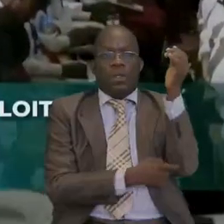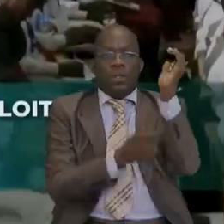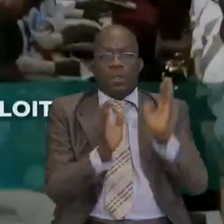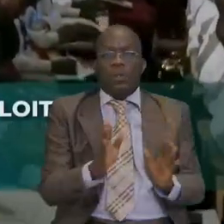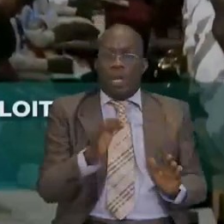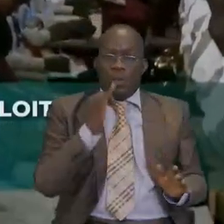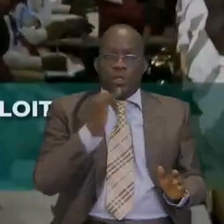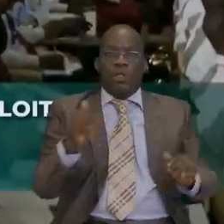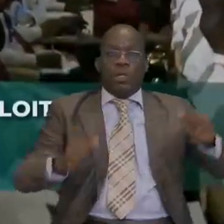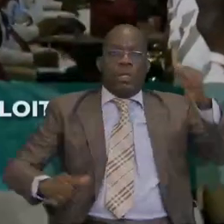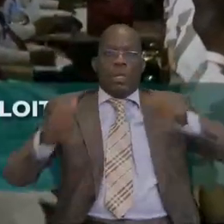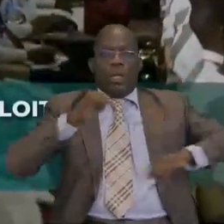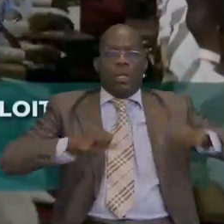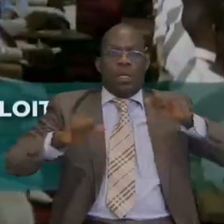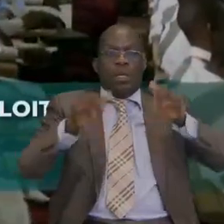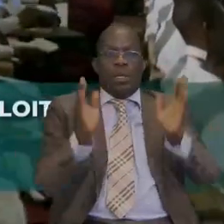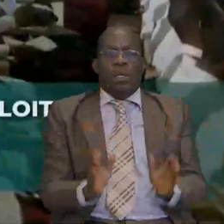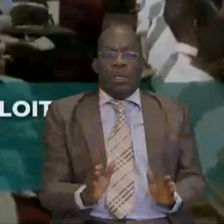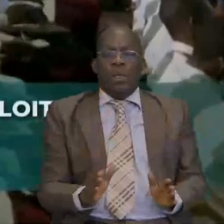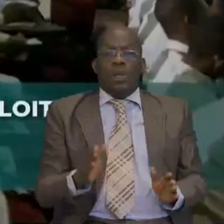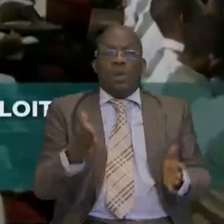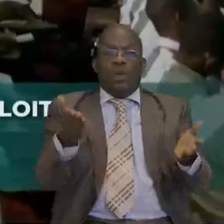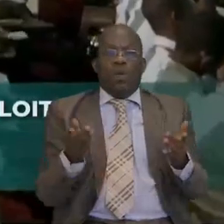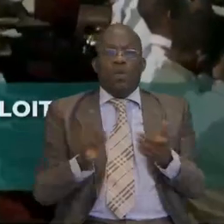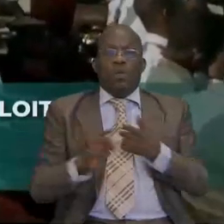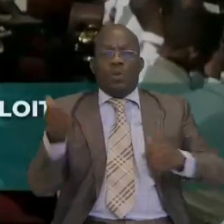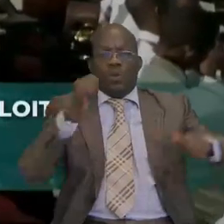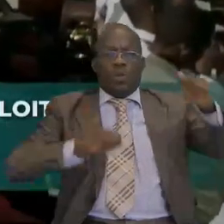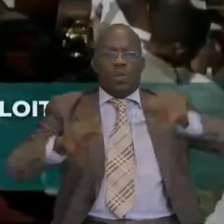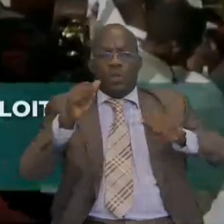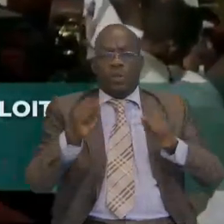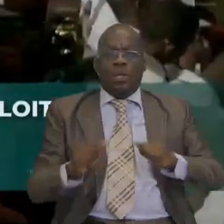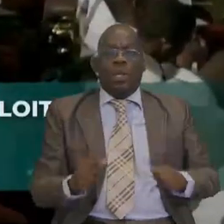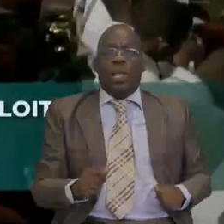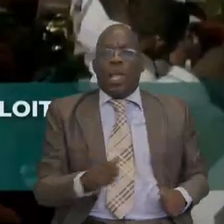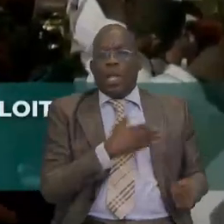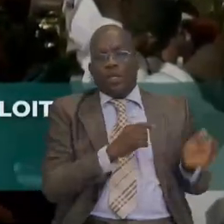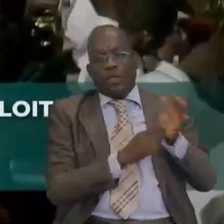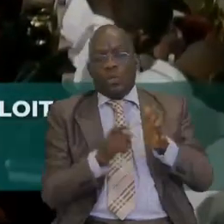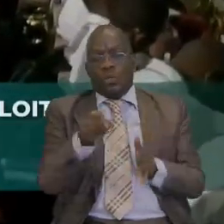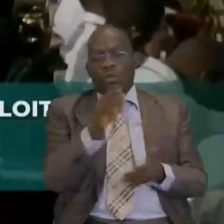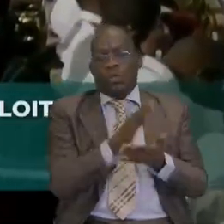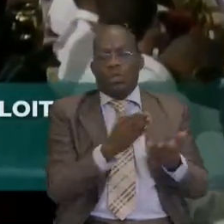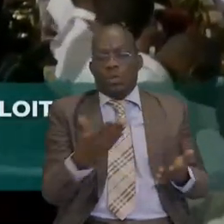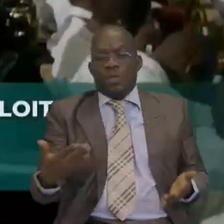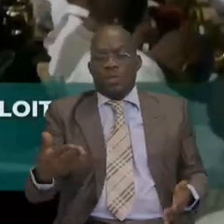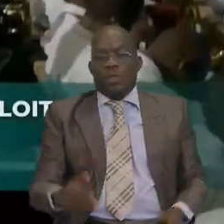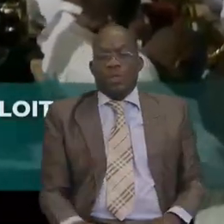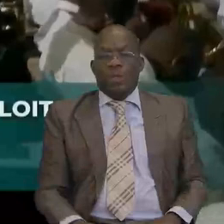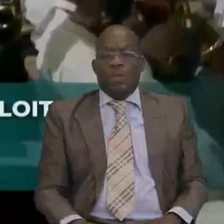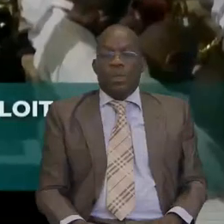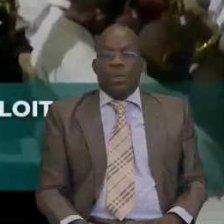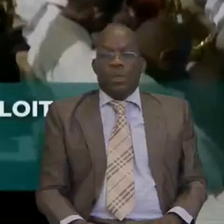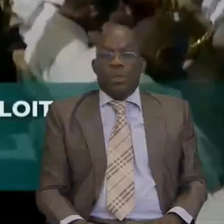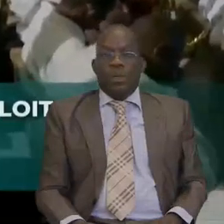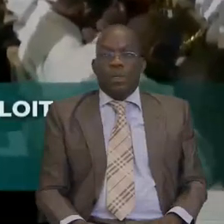Le tentateur est un dramaturge. Et il essaie donc de faire son cinéma pour te montrer quelque chose.